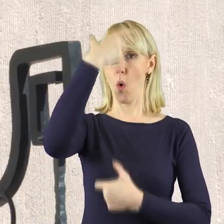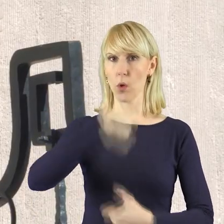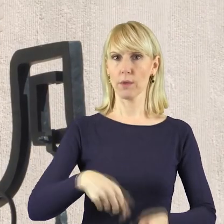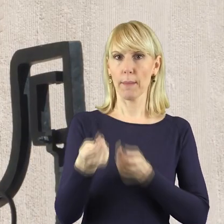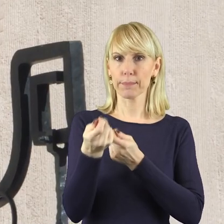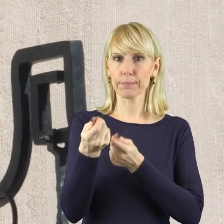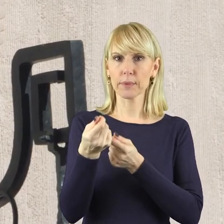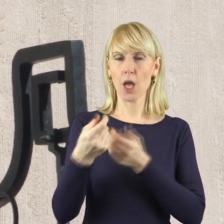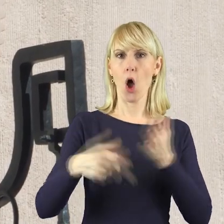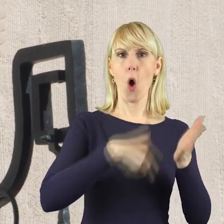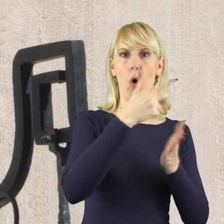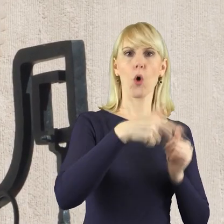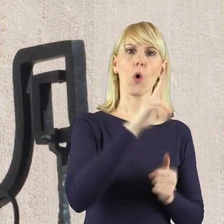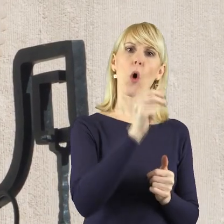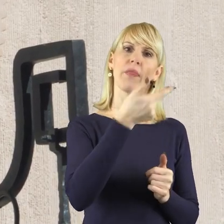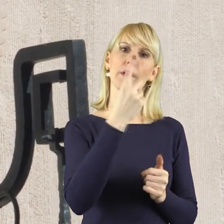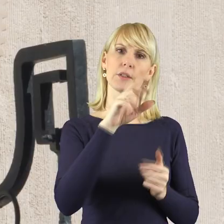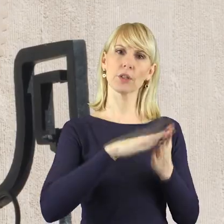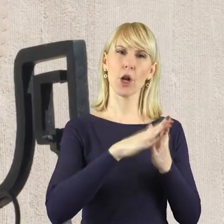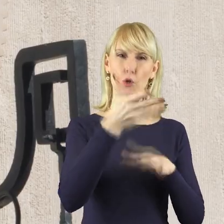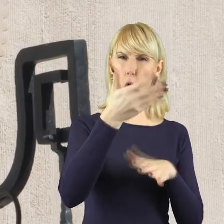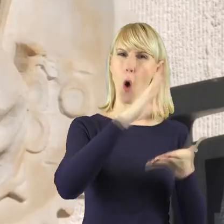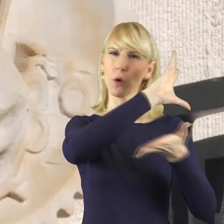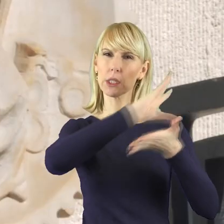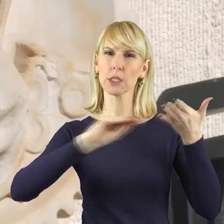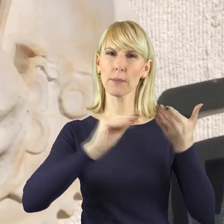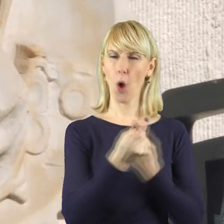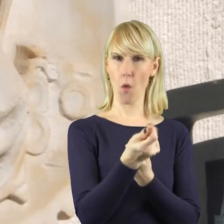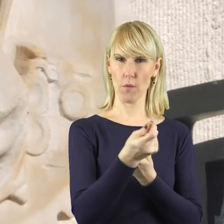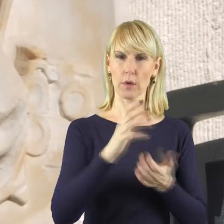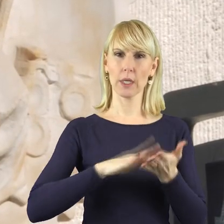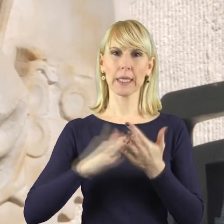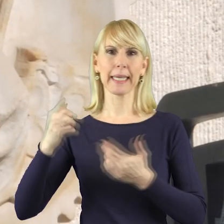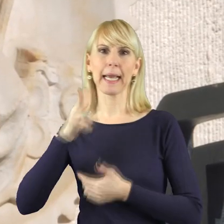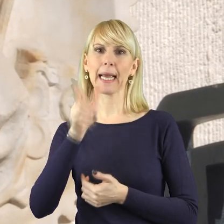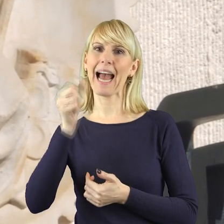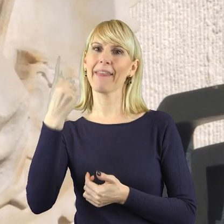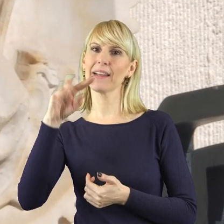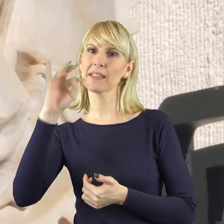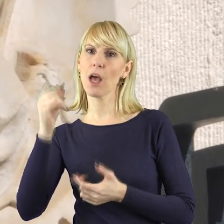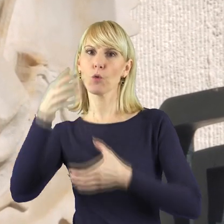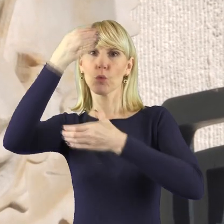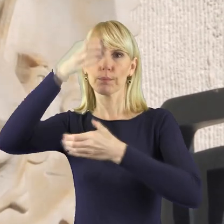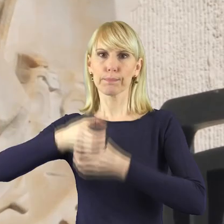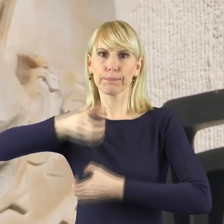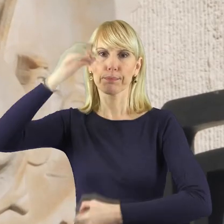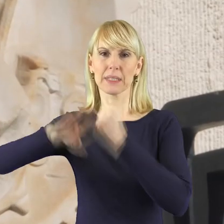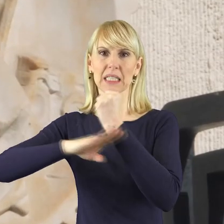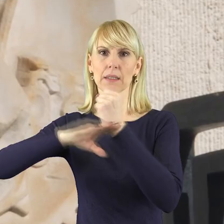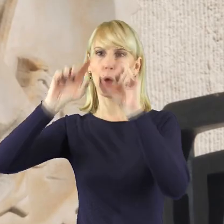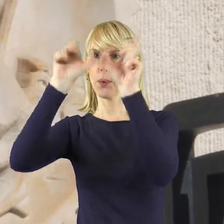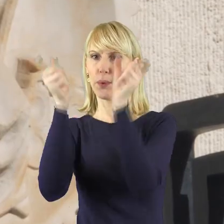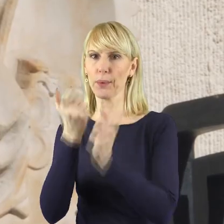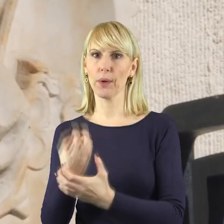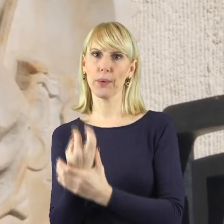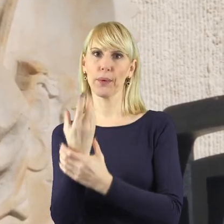ręce trzyma kądziel, symbolizującą włókiennictwo, w drugiej zaś kaduceusz, kij, który oplatają dwa węże.